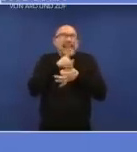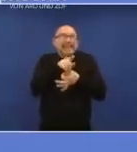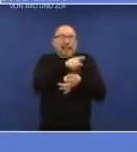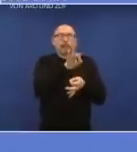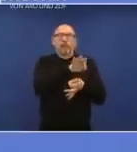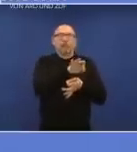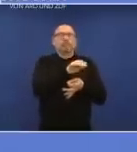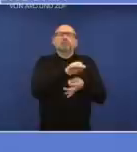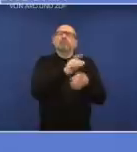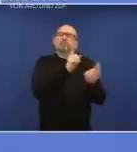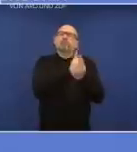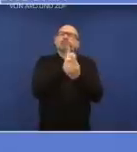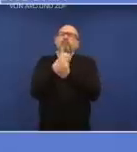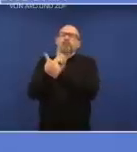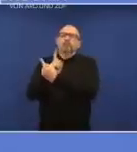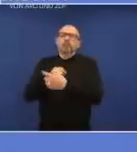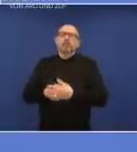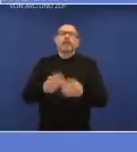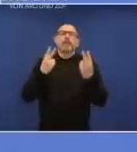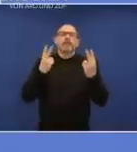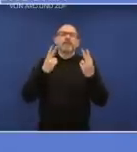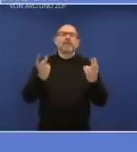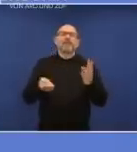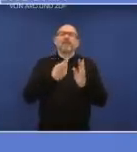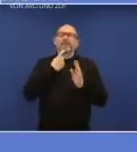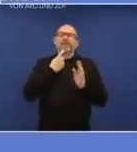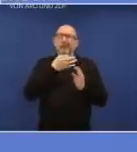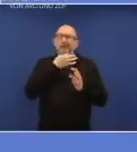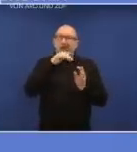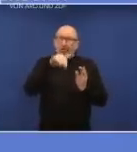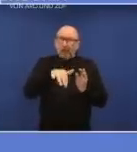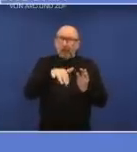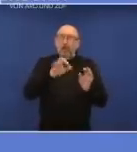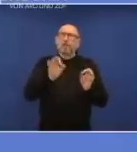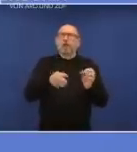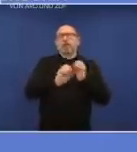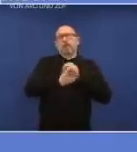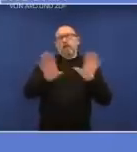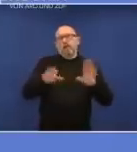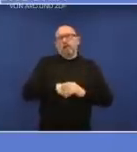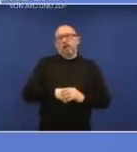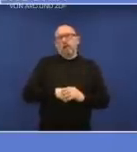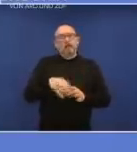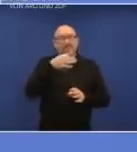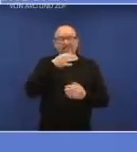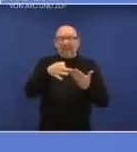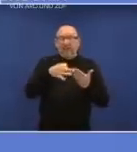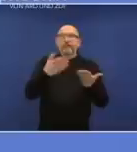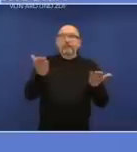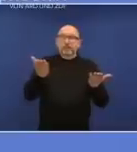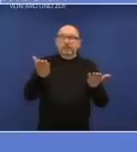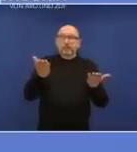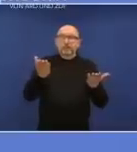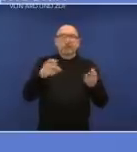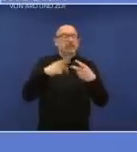ist, dass wir die Sachfragen klären. Und da steht ja vor allem die Frage im Raum, ist sicher,